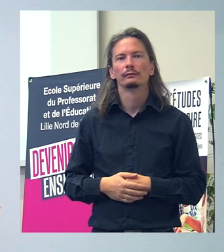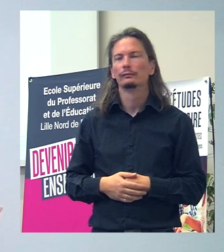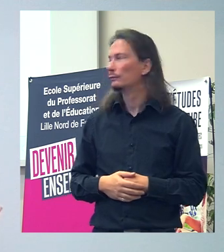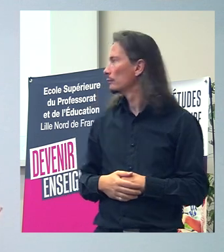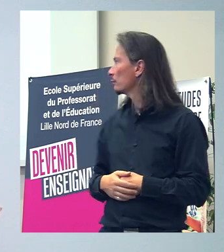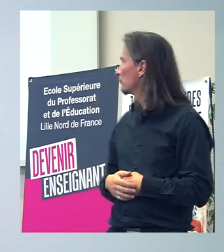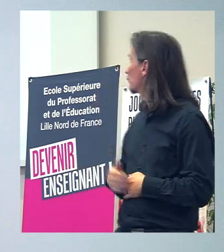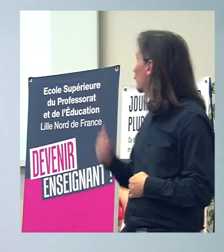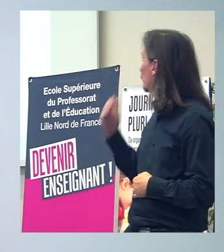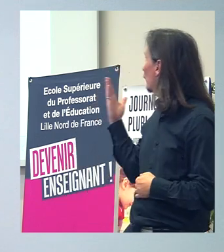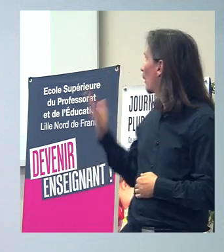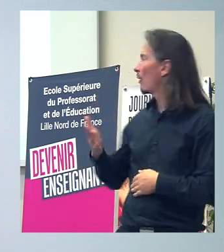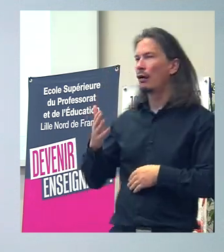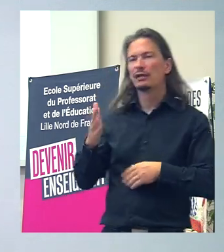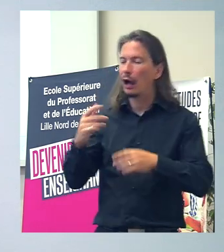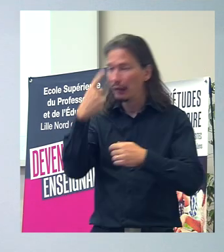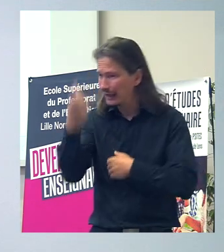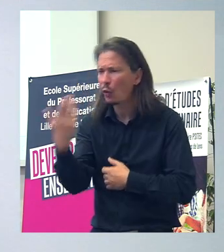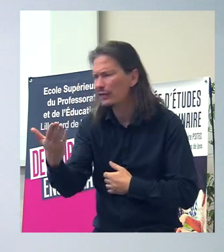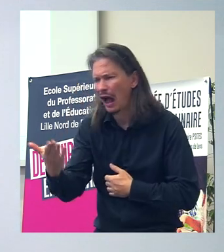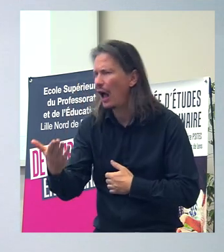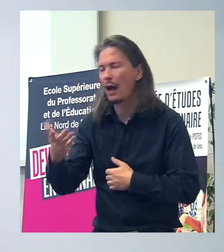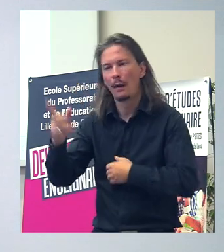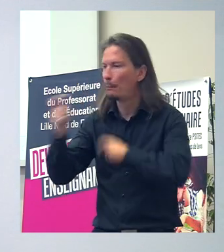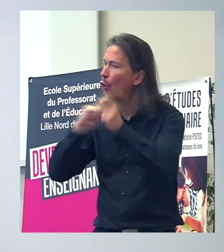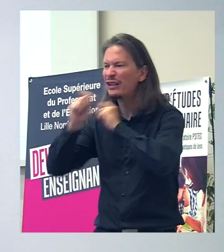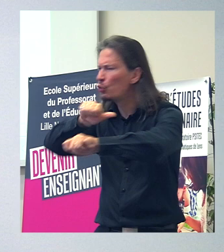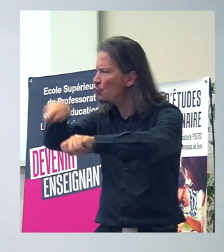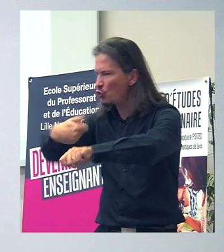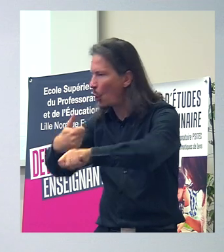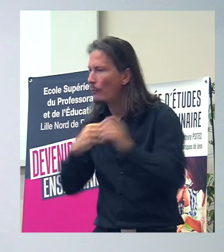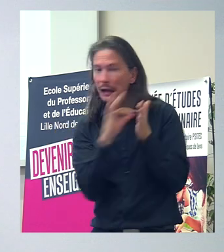en discuter pendant une heure, l'auteur ne nous le dit pas.